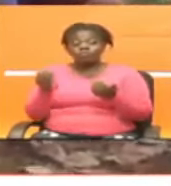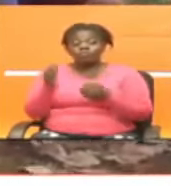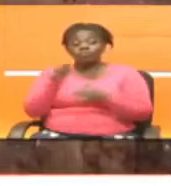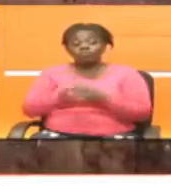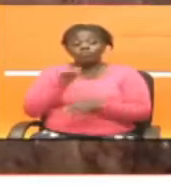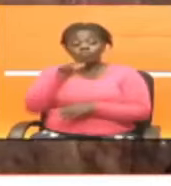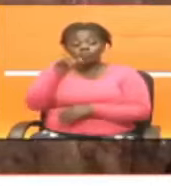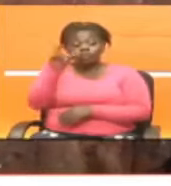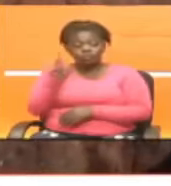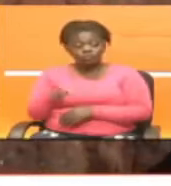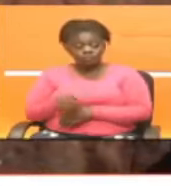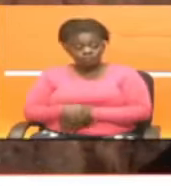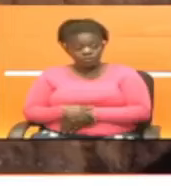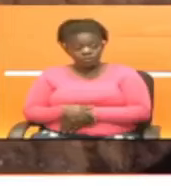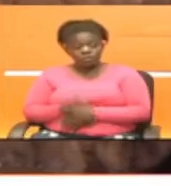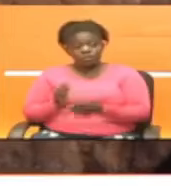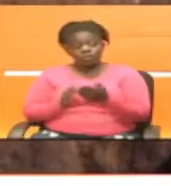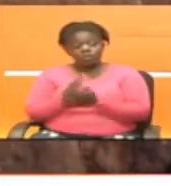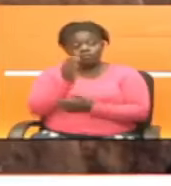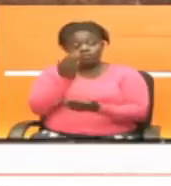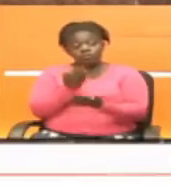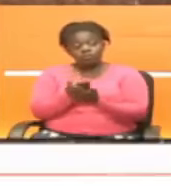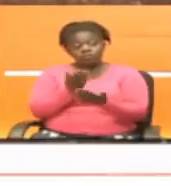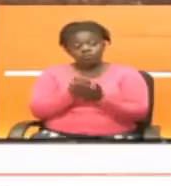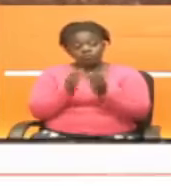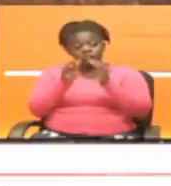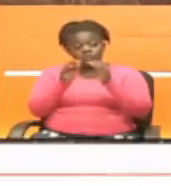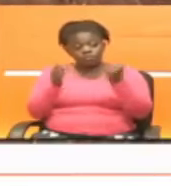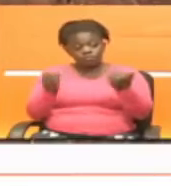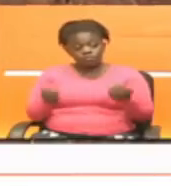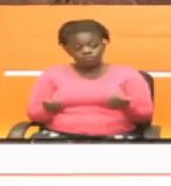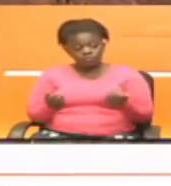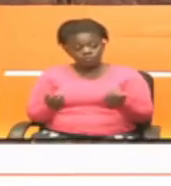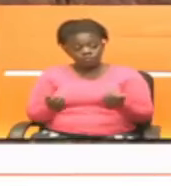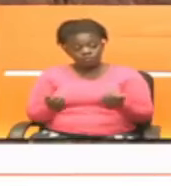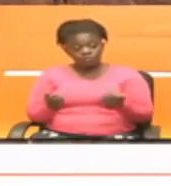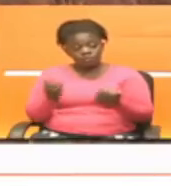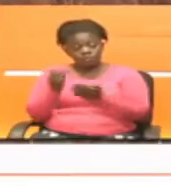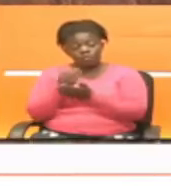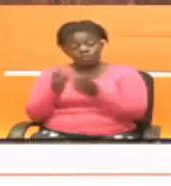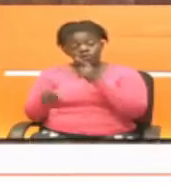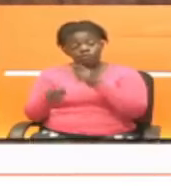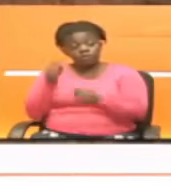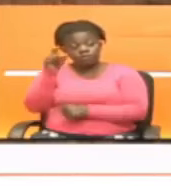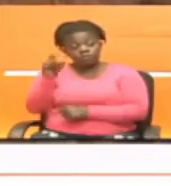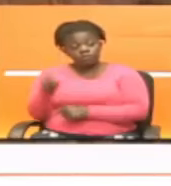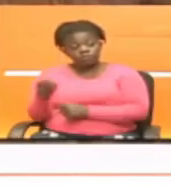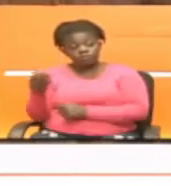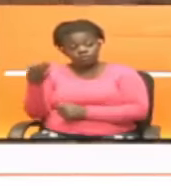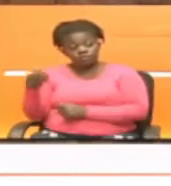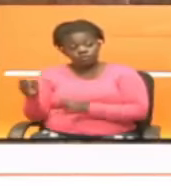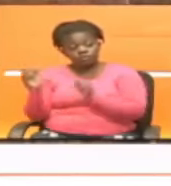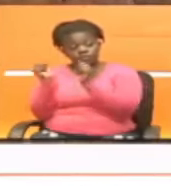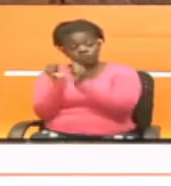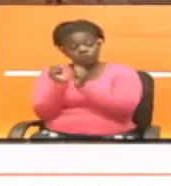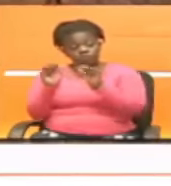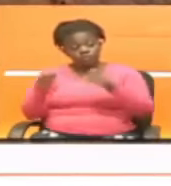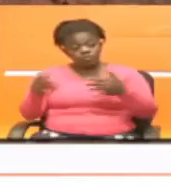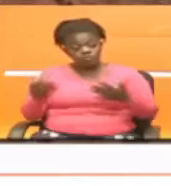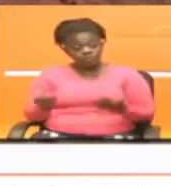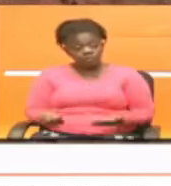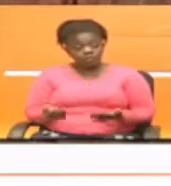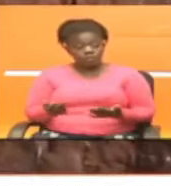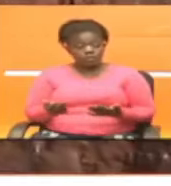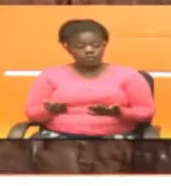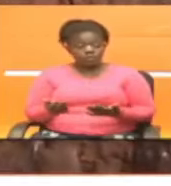waabwe. Mu mazima tusaba bwenkanya tuzimbe omutemu akuttiddwa omuntu. Oba akwatibwa oba alamuzibwa